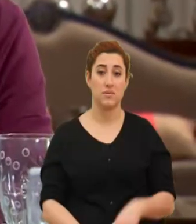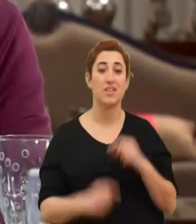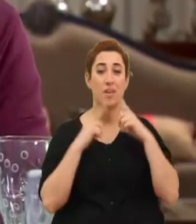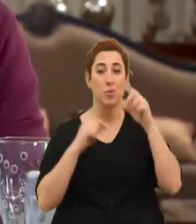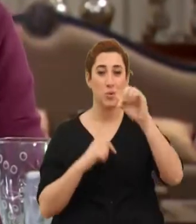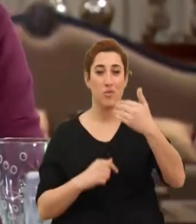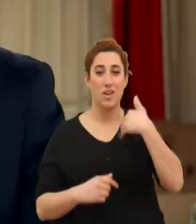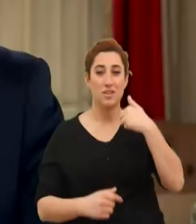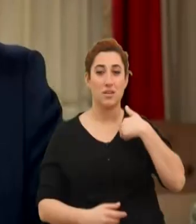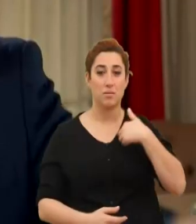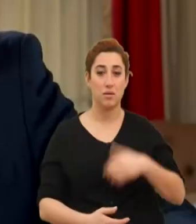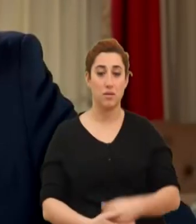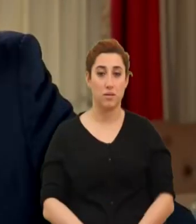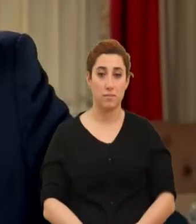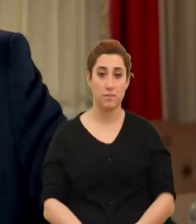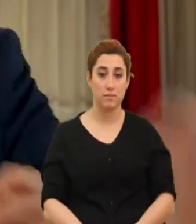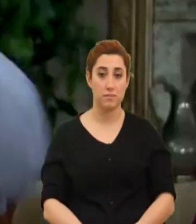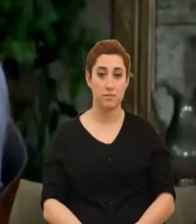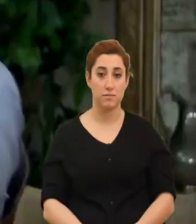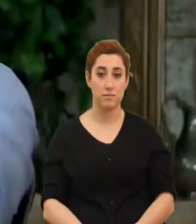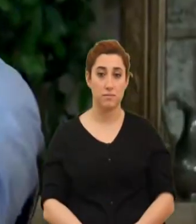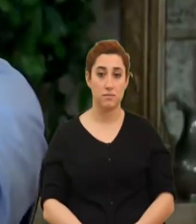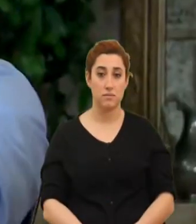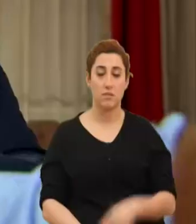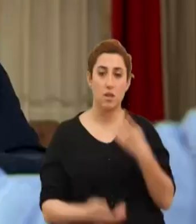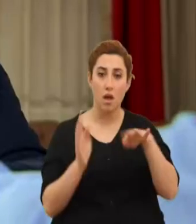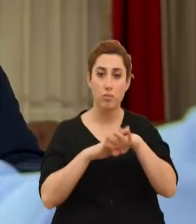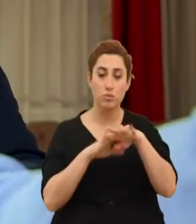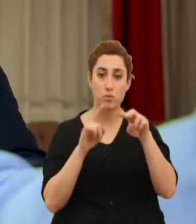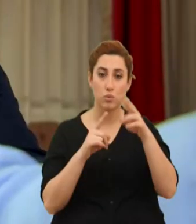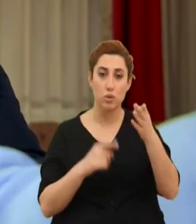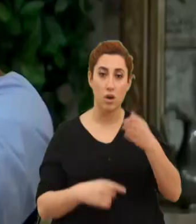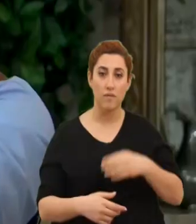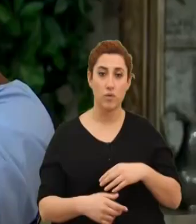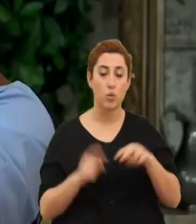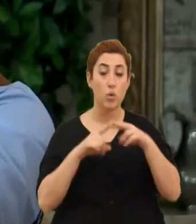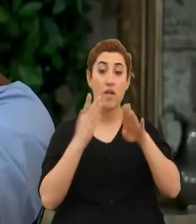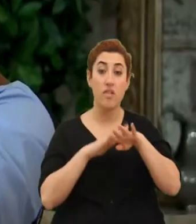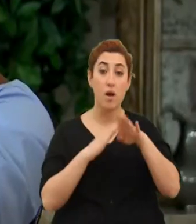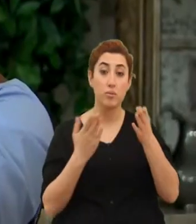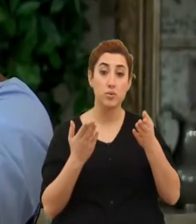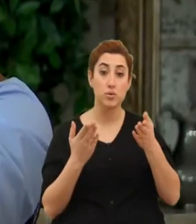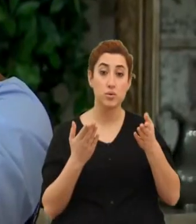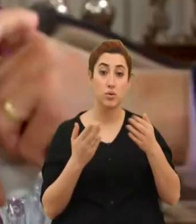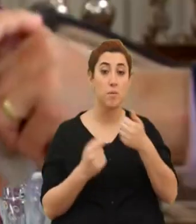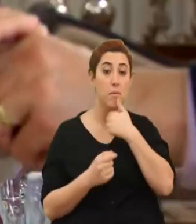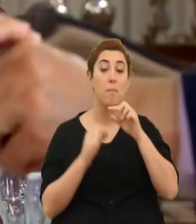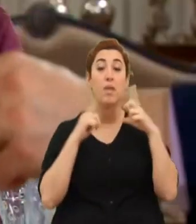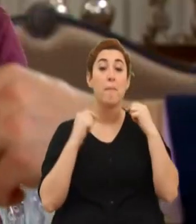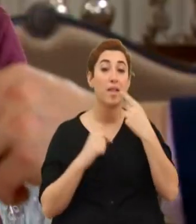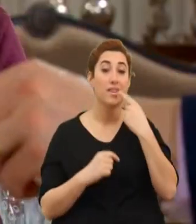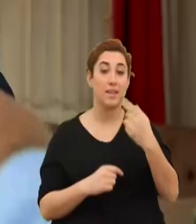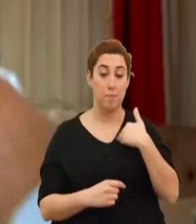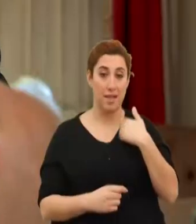Damat, abduzi versene bana. Nurhan uzandı. Ne yapıyorsun Nurhan? Nurhan ne yapıyorsun? Babam damat